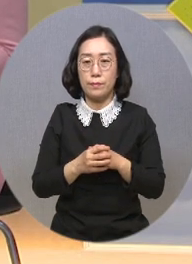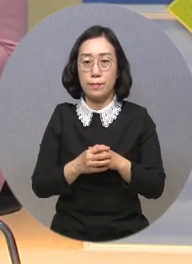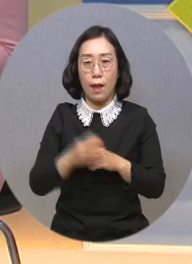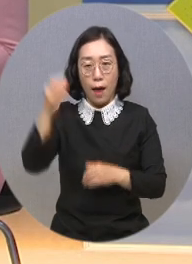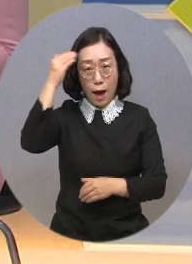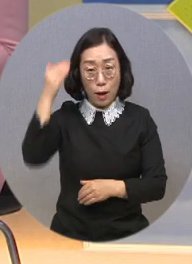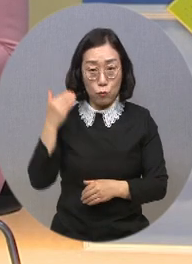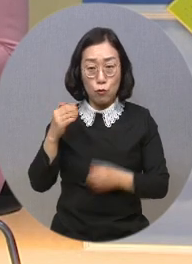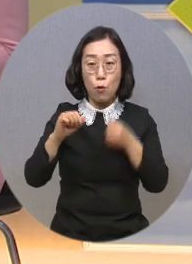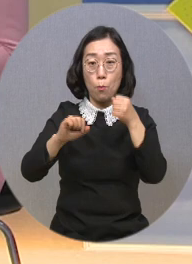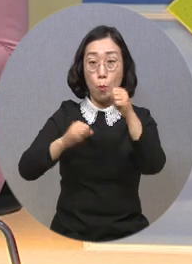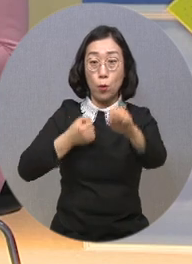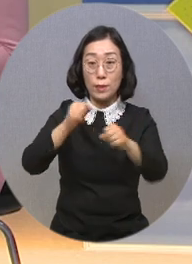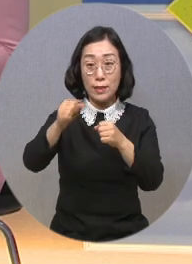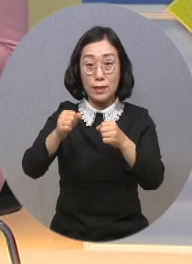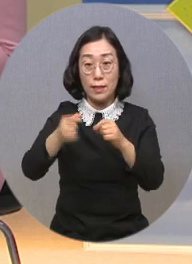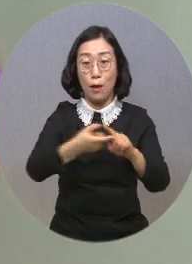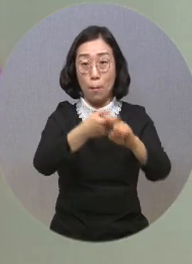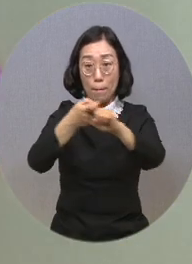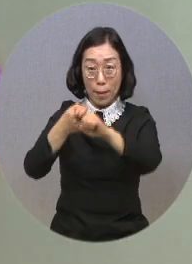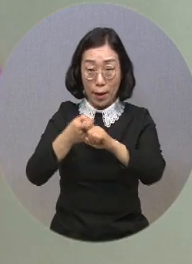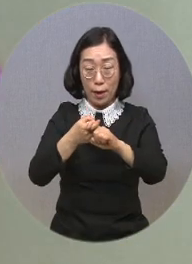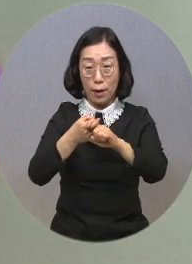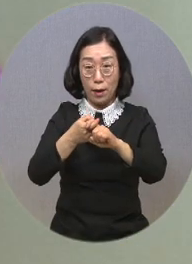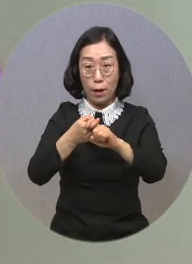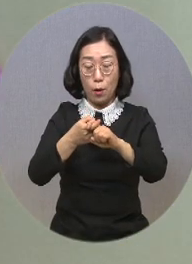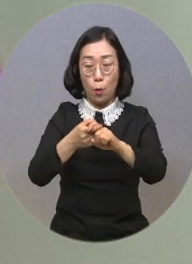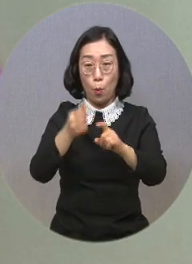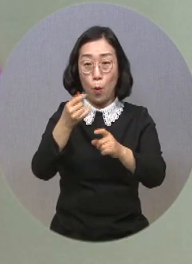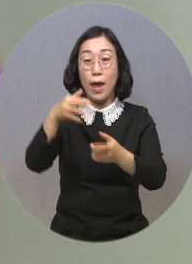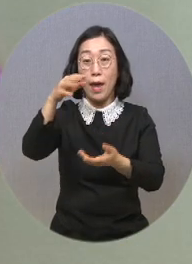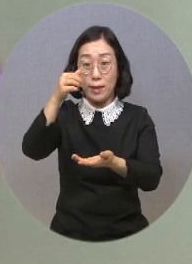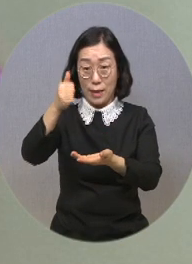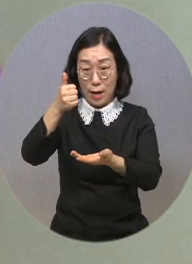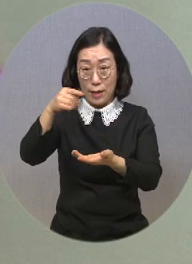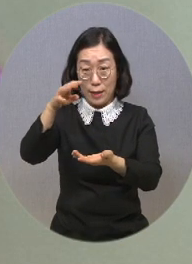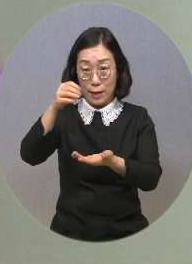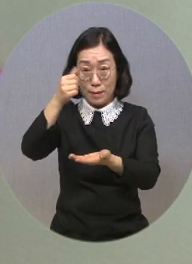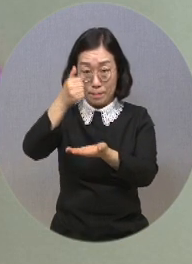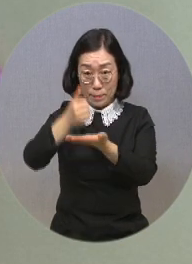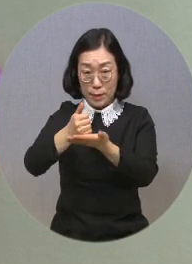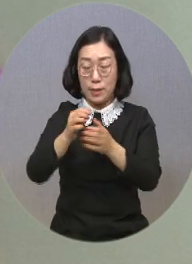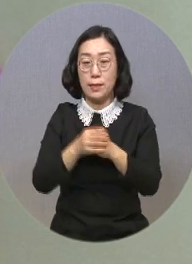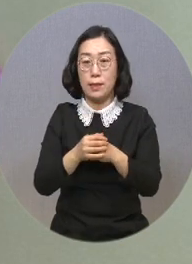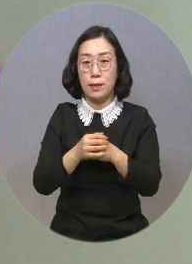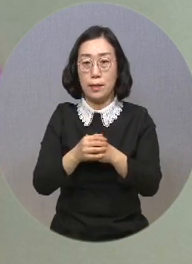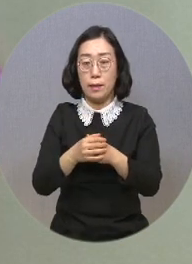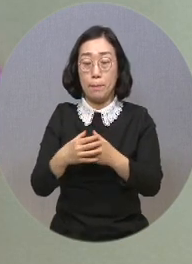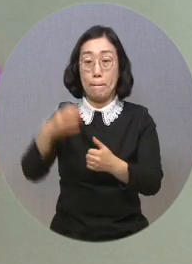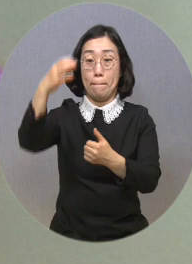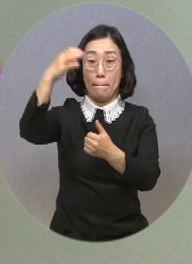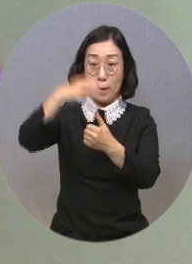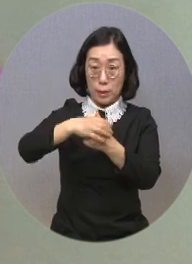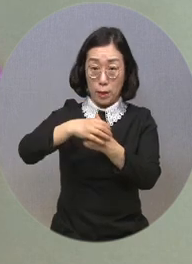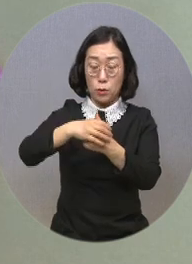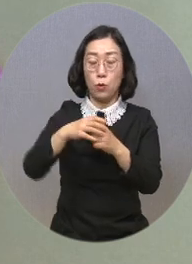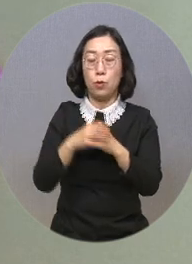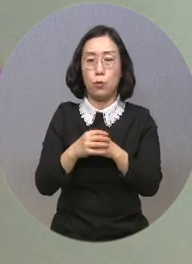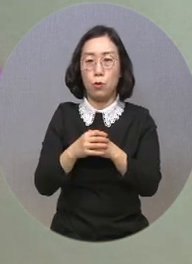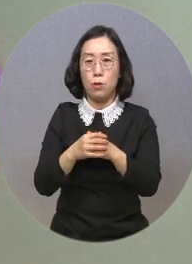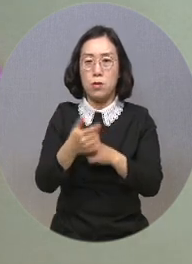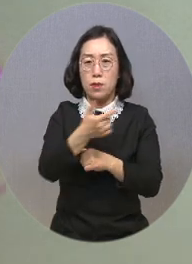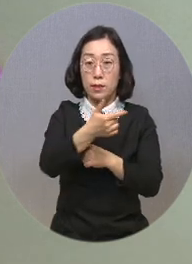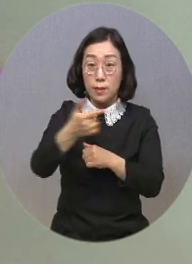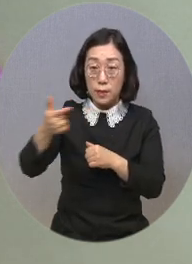한국 프로복싱연맹 회장을 하고 있습니다. 이제 노탈이란 회장직을 맡으면서는 어떤 그